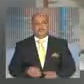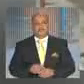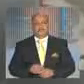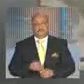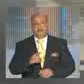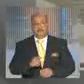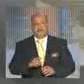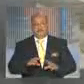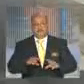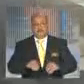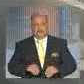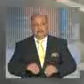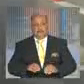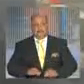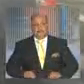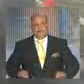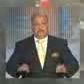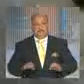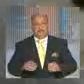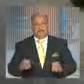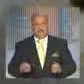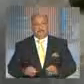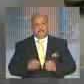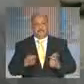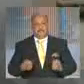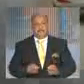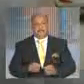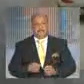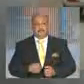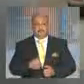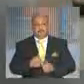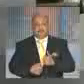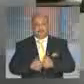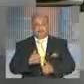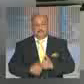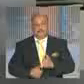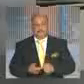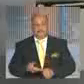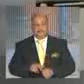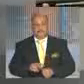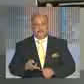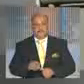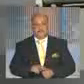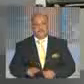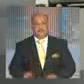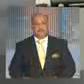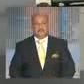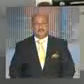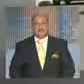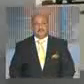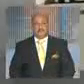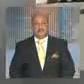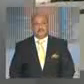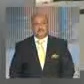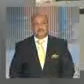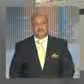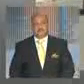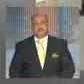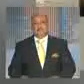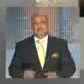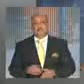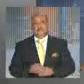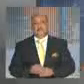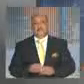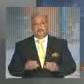بولاية قابس، والخدمات الجديدة التي يتم توفيرها بهذه المنطقة تحد من الاكتظاظ الذي تشهده مدينة